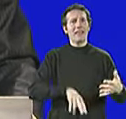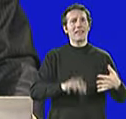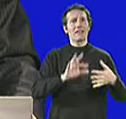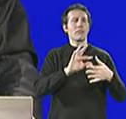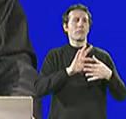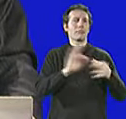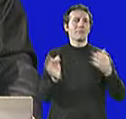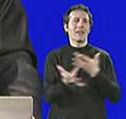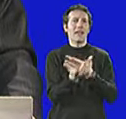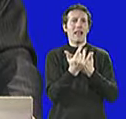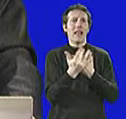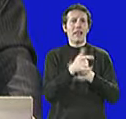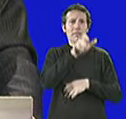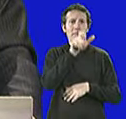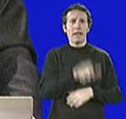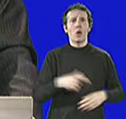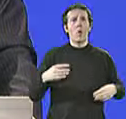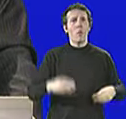d'un ouvrier